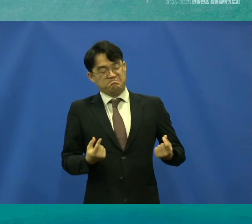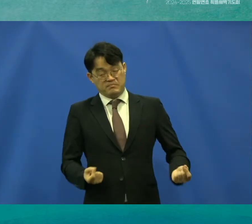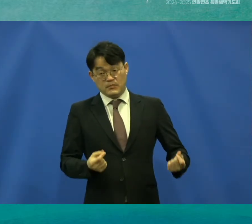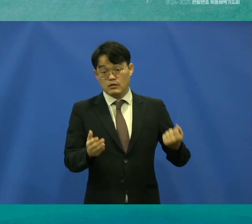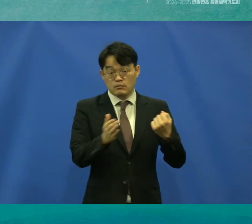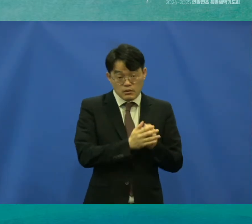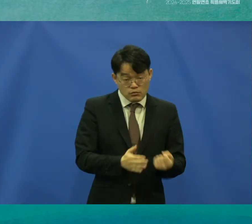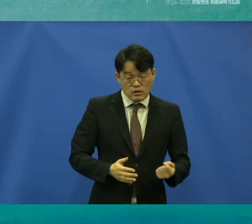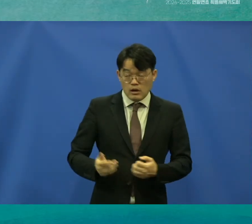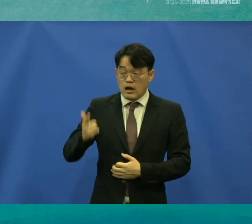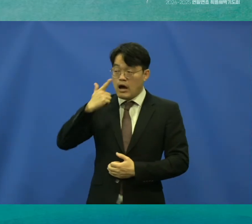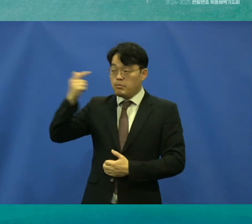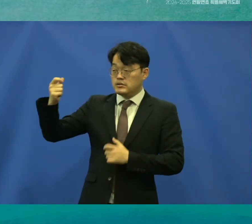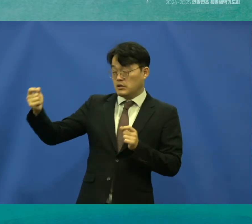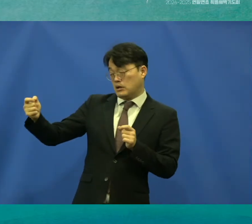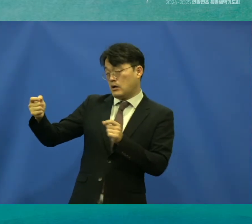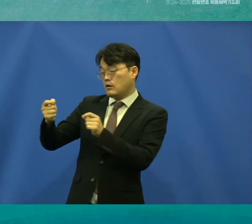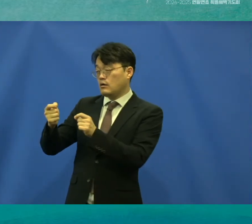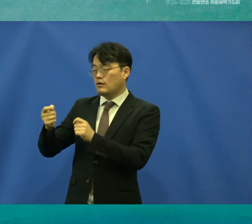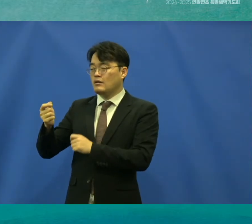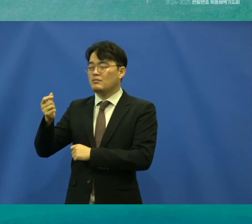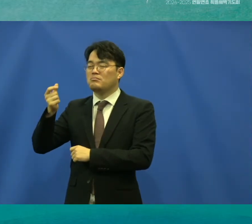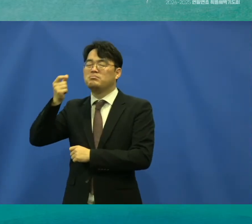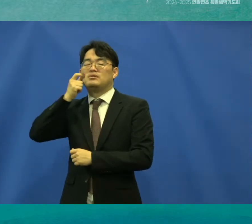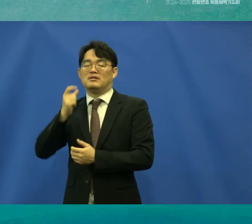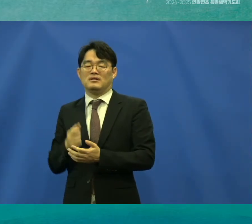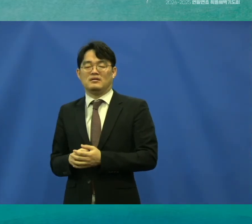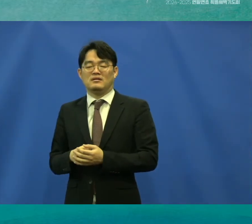아예 그냥 타락한 사람은 돌아오기가 쉬워요.